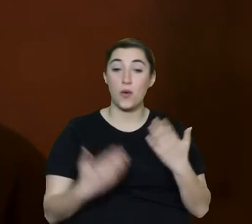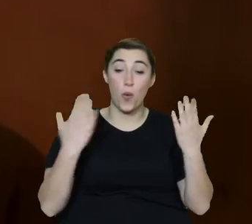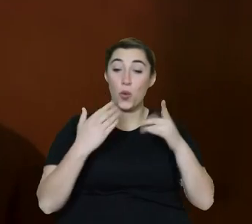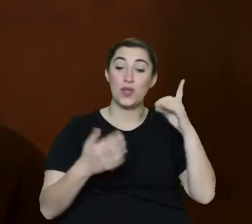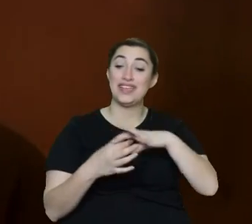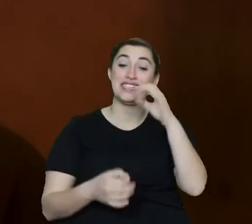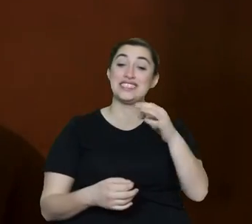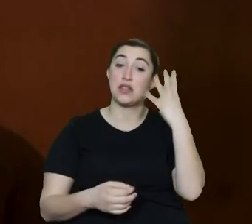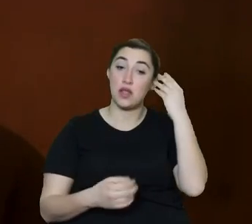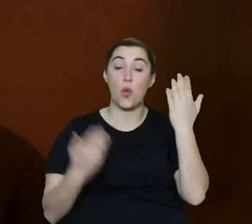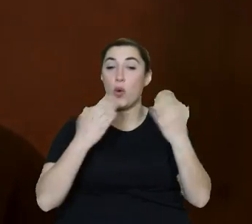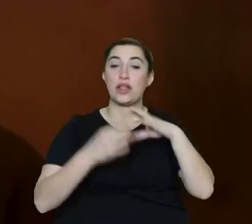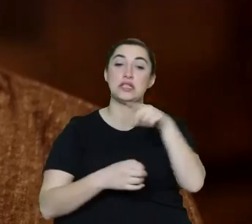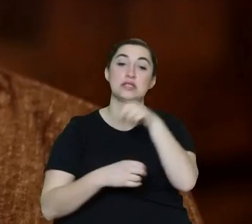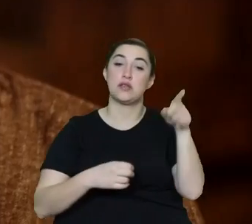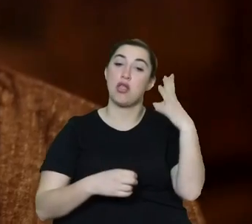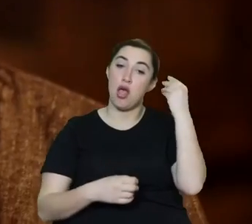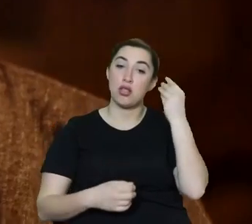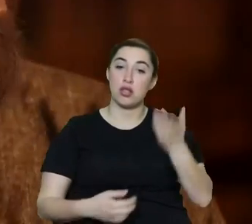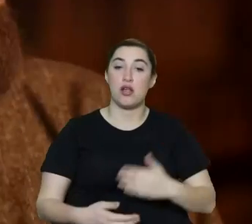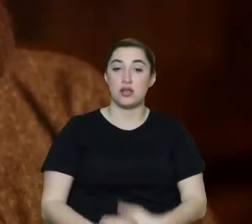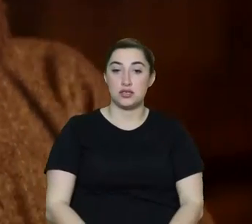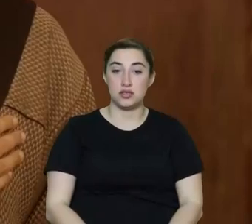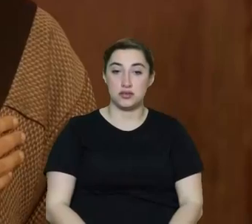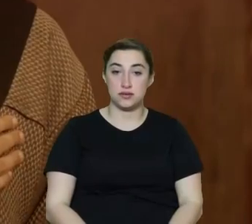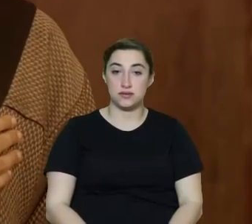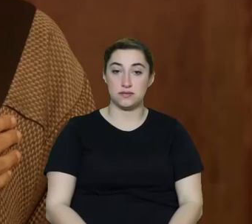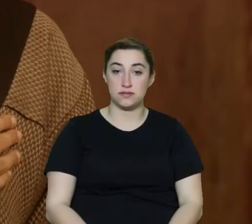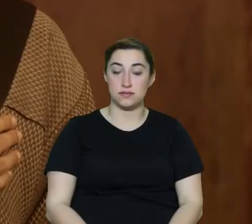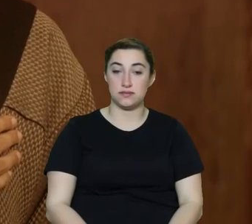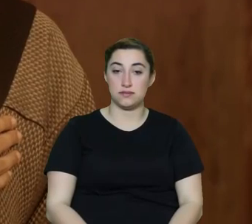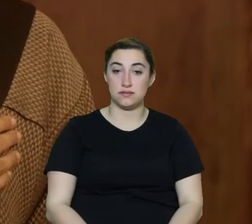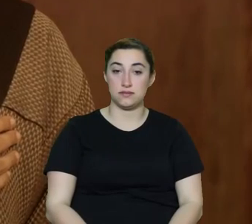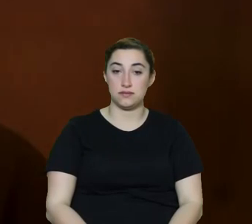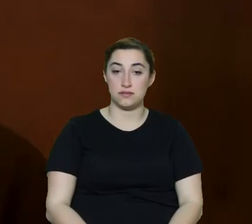Medreselinin halinden medreseli anlar. Yunus şaşkın bir halde Kasım'a döndü.